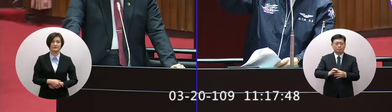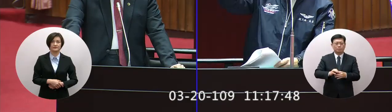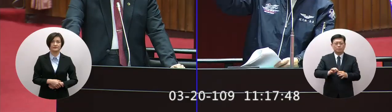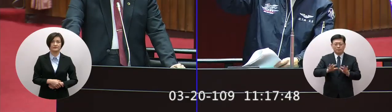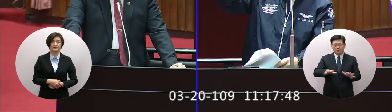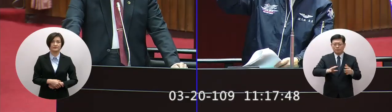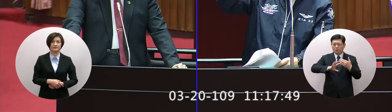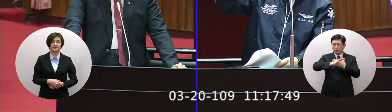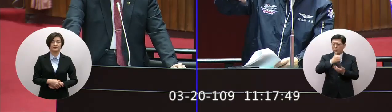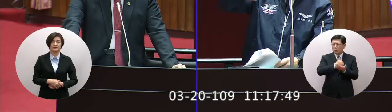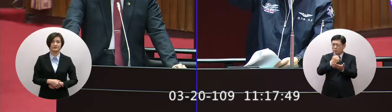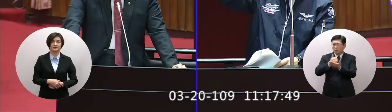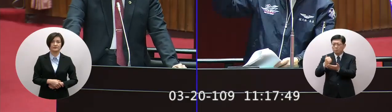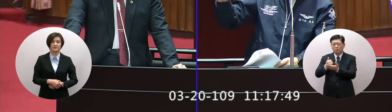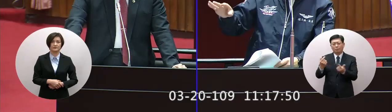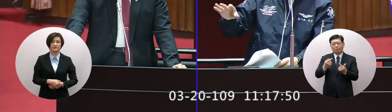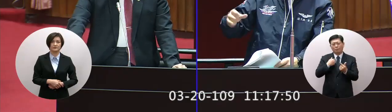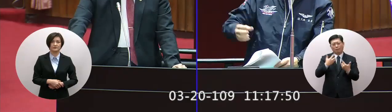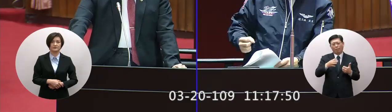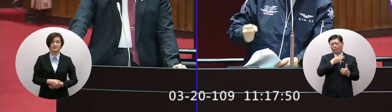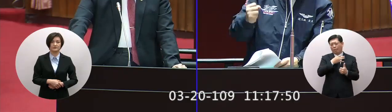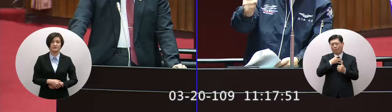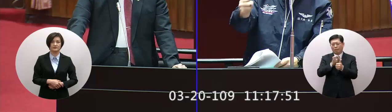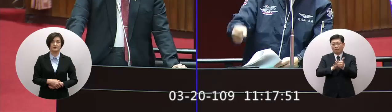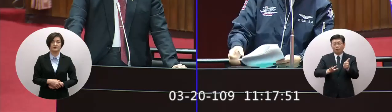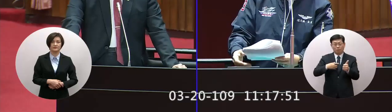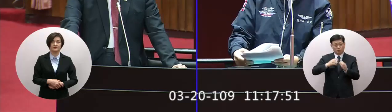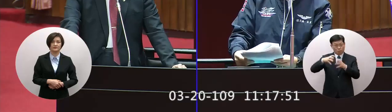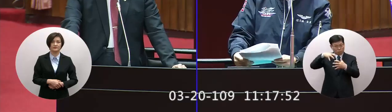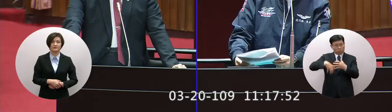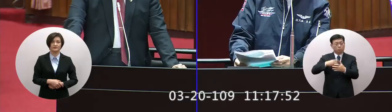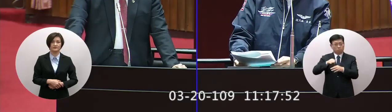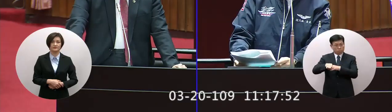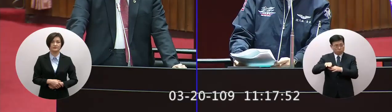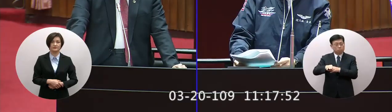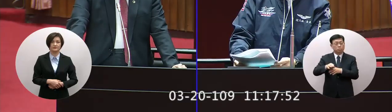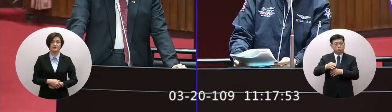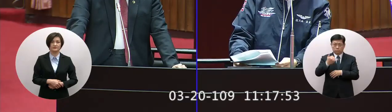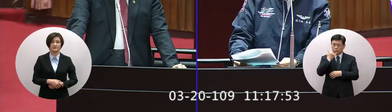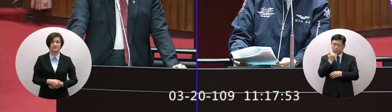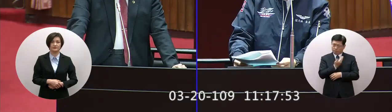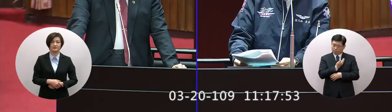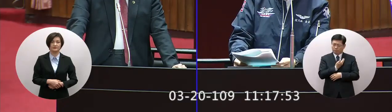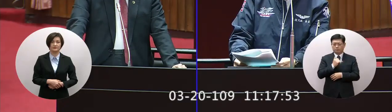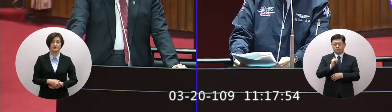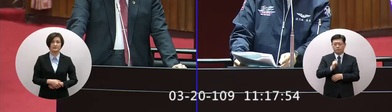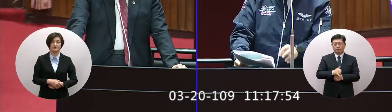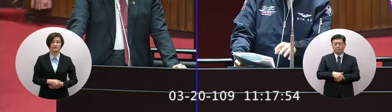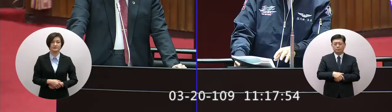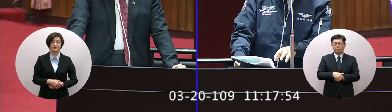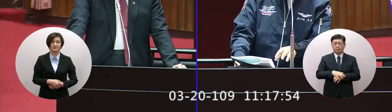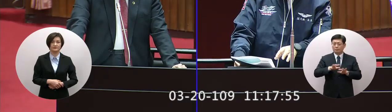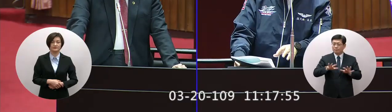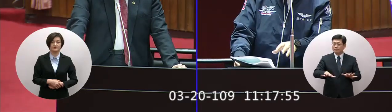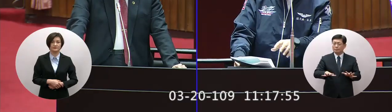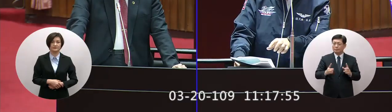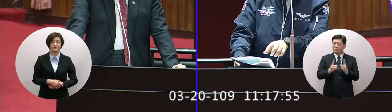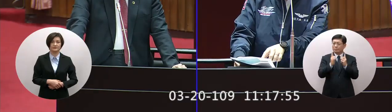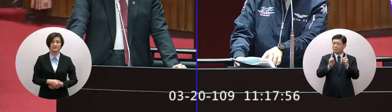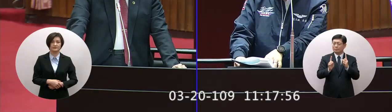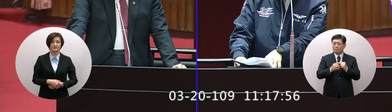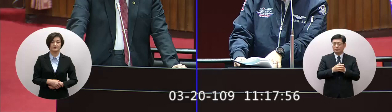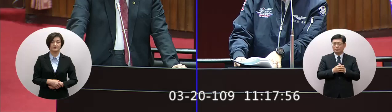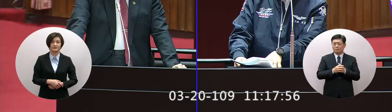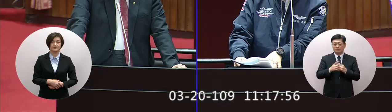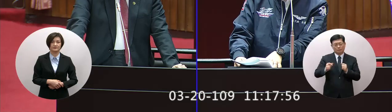便可能我们在外销的这个过程当中，不管受到多大的冲击，国产车就维持在一个这个。动力当中，那现在呢，就是说